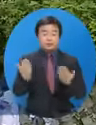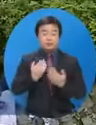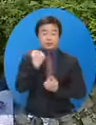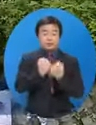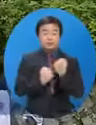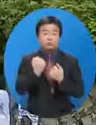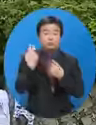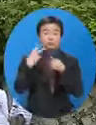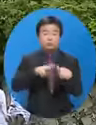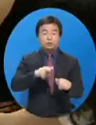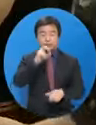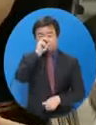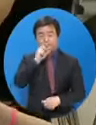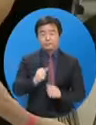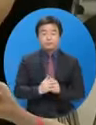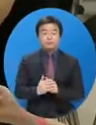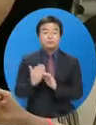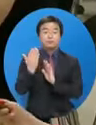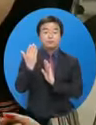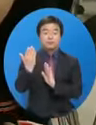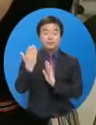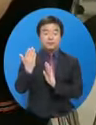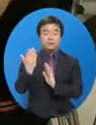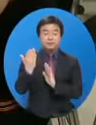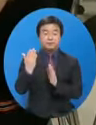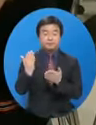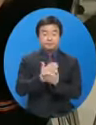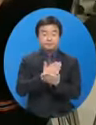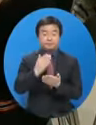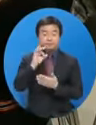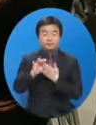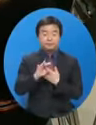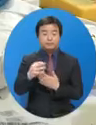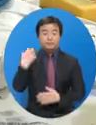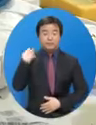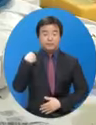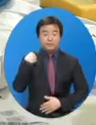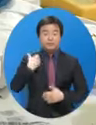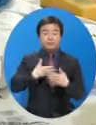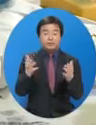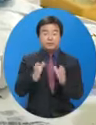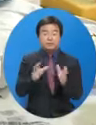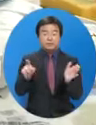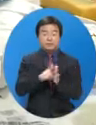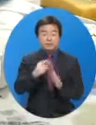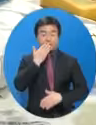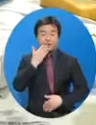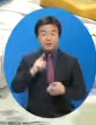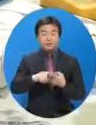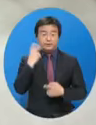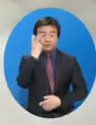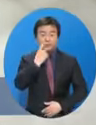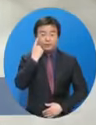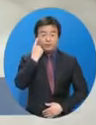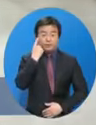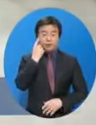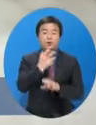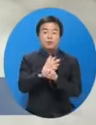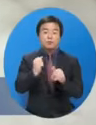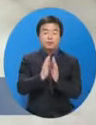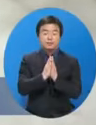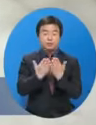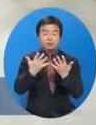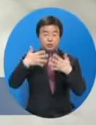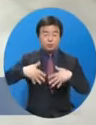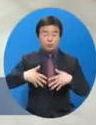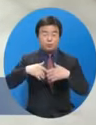볼 만합니다. 대상을 골랐다면 주관단체가 믿을 만한지 따져봐야 합니다. 계약서와 약관을 꼼꼼히